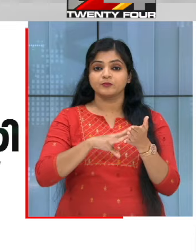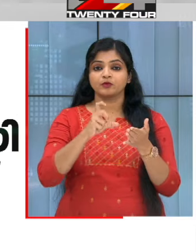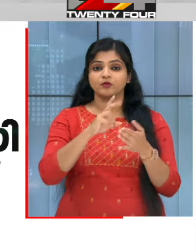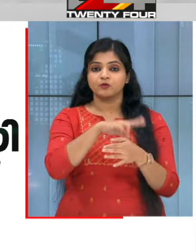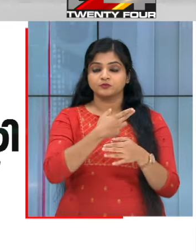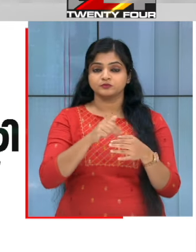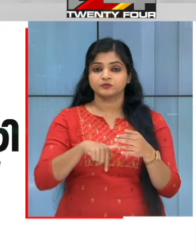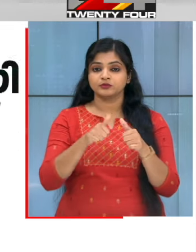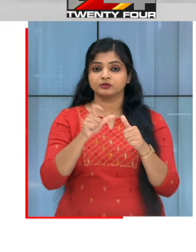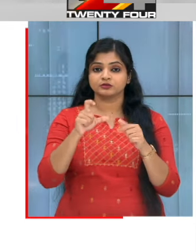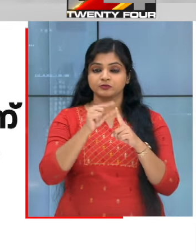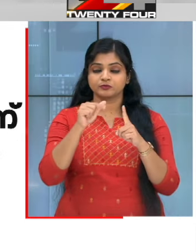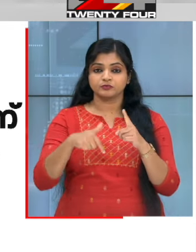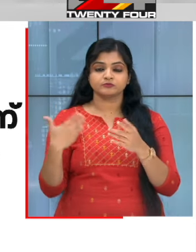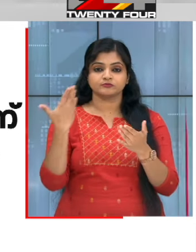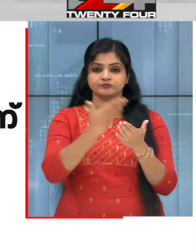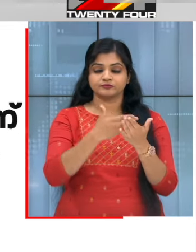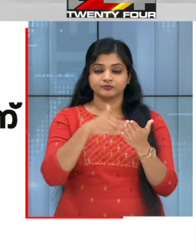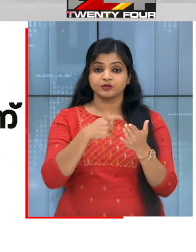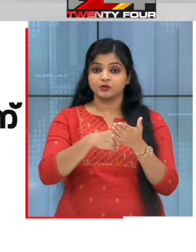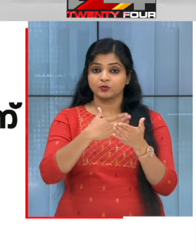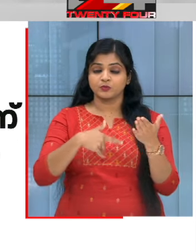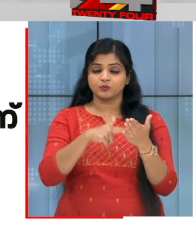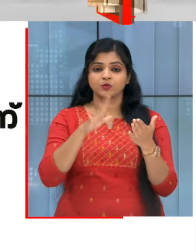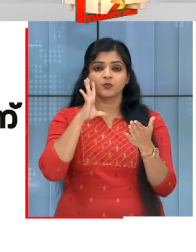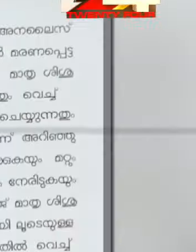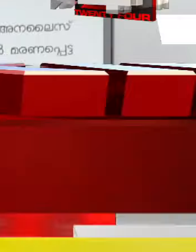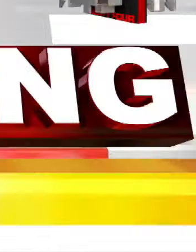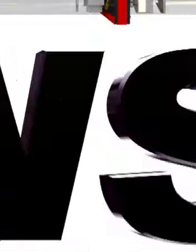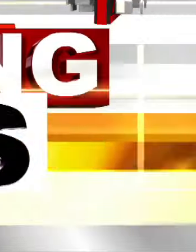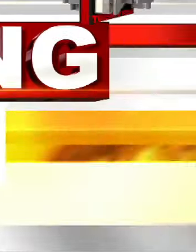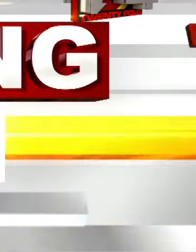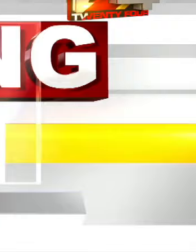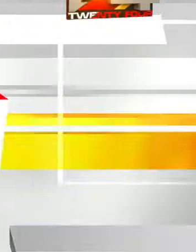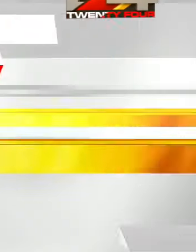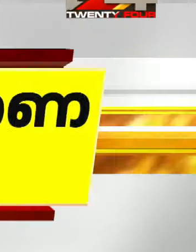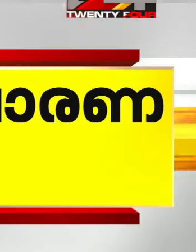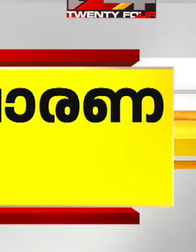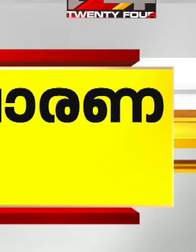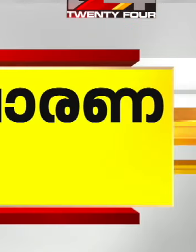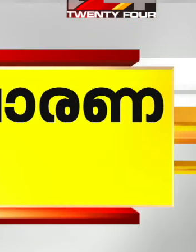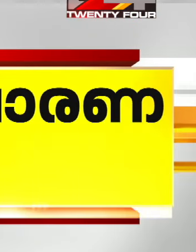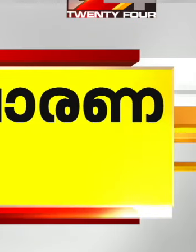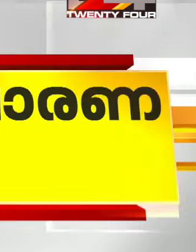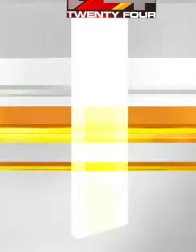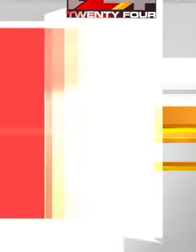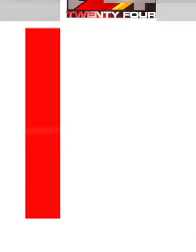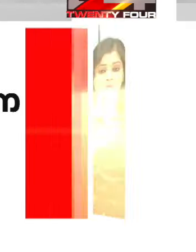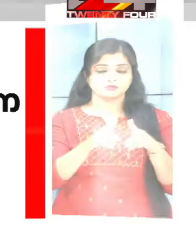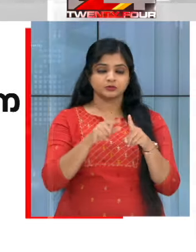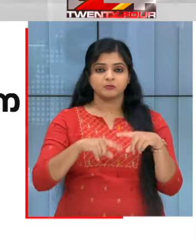മനുഷ്യാവകാശ കമ്മീഷന് സമർപ്പിച്ചത്. ഈ റിപ്പോർട്ടിലാണ് നിർണായക വിവരങ്ങൾ ഉള്ളത്. ആൾക്കൂട്ട വിചാരണ നടന്നിട്ടുണ്ട് എന്ന് പോലീസ്